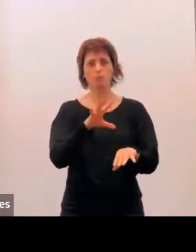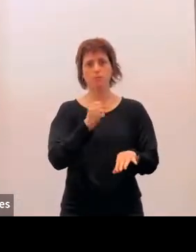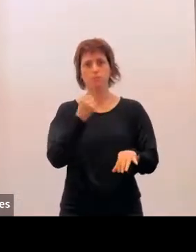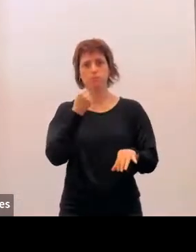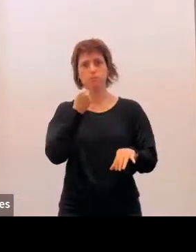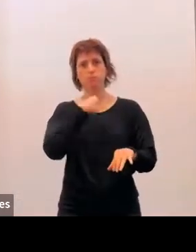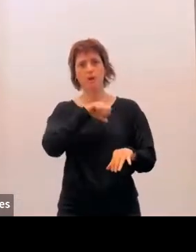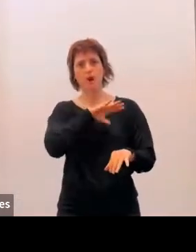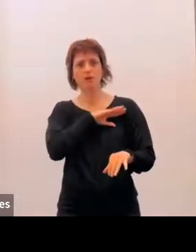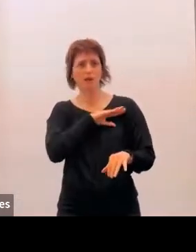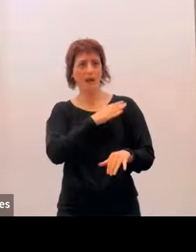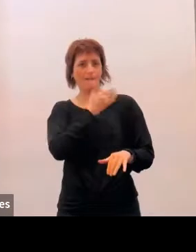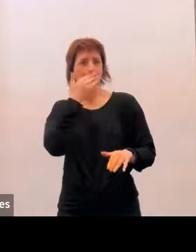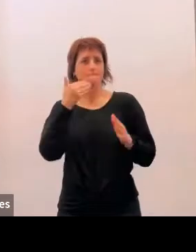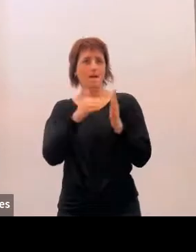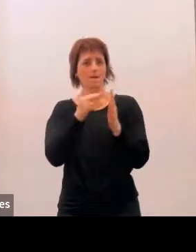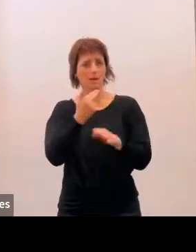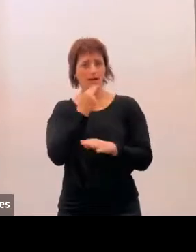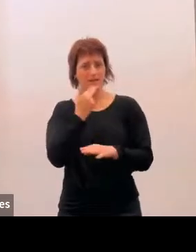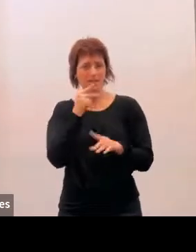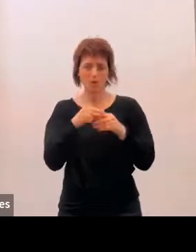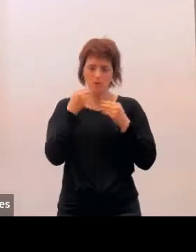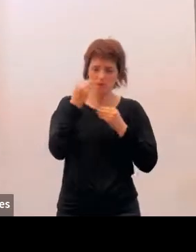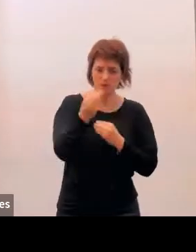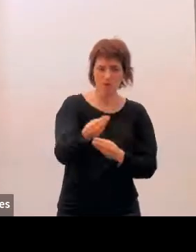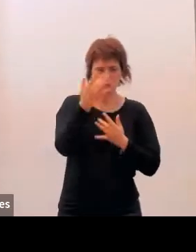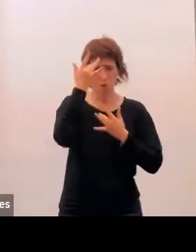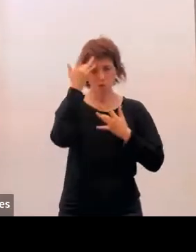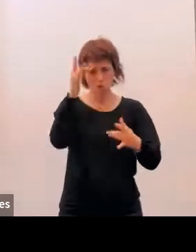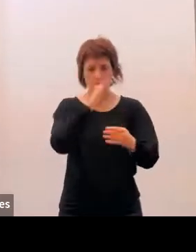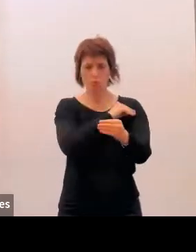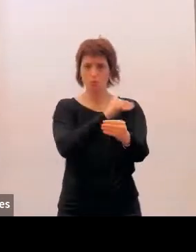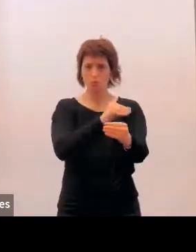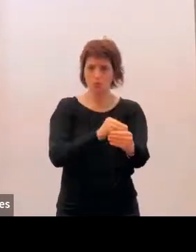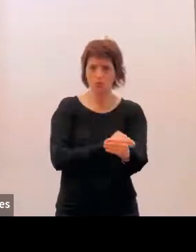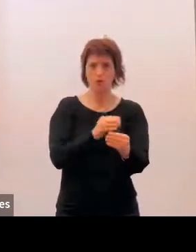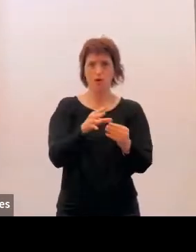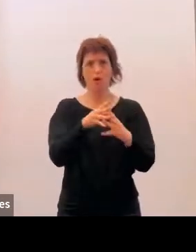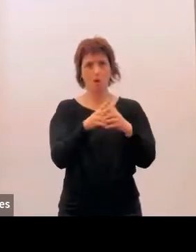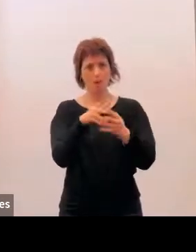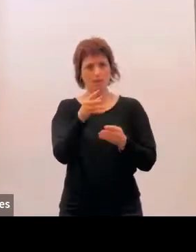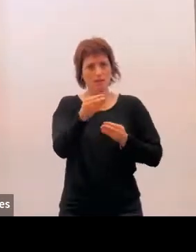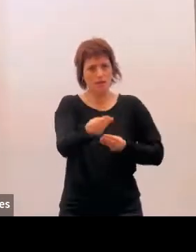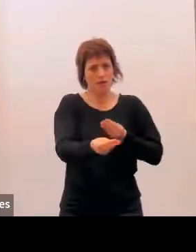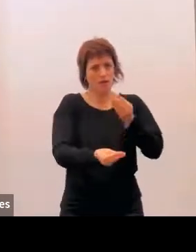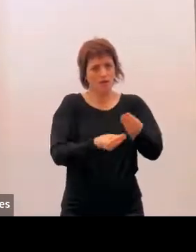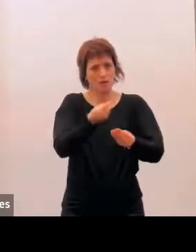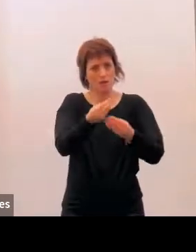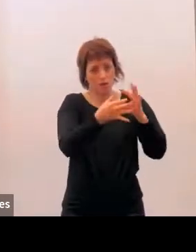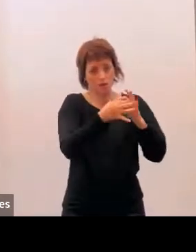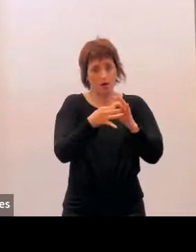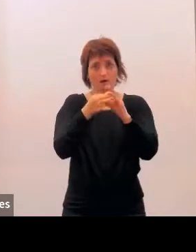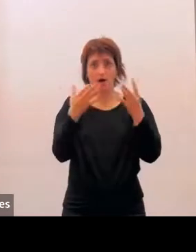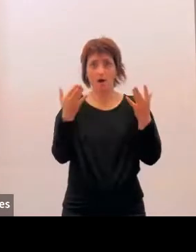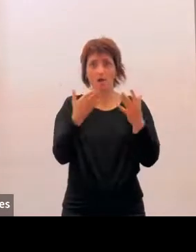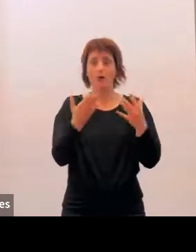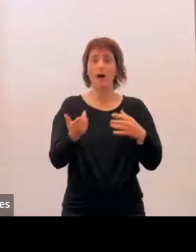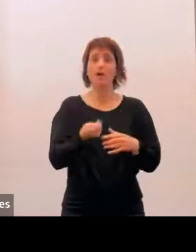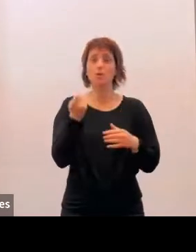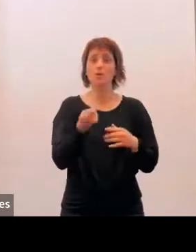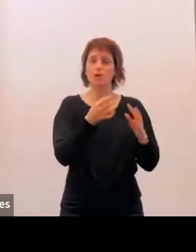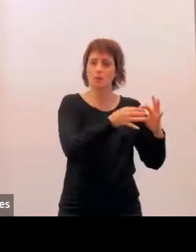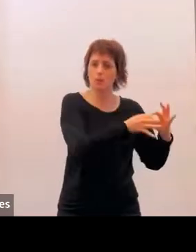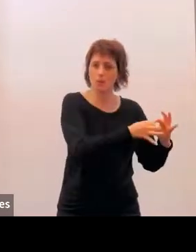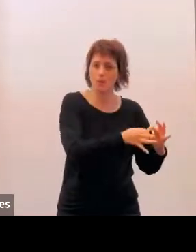la meilleure qualité, mais c'est aussi l'accès à la culture, au sport, aux loisirs, dans un continuum éducatif que tous les